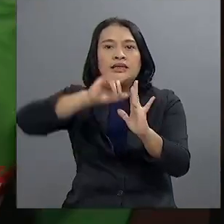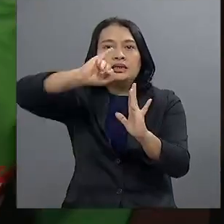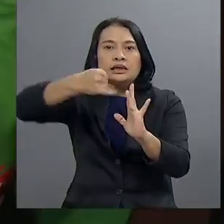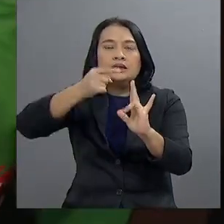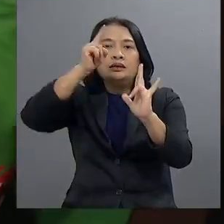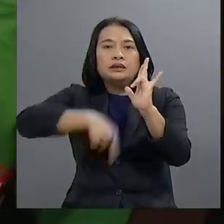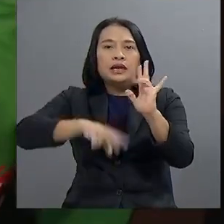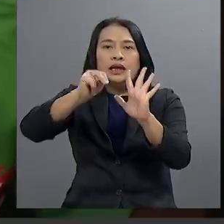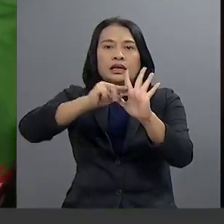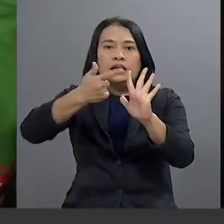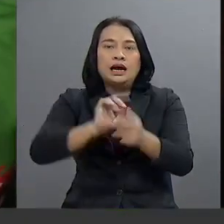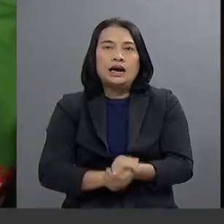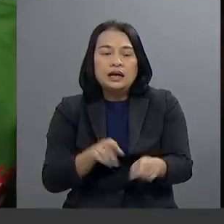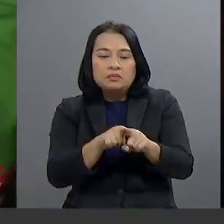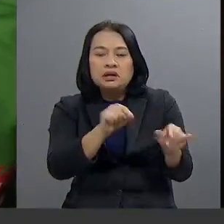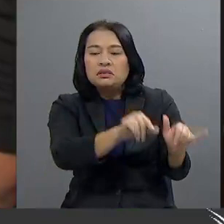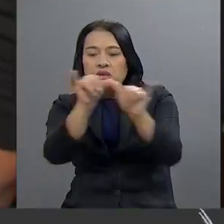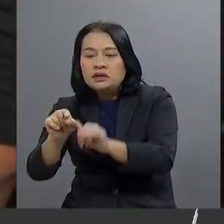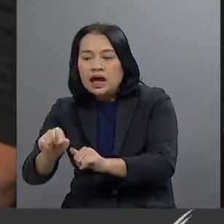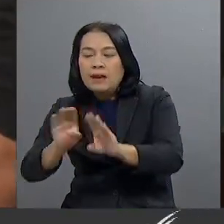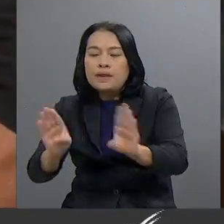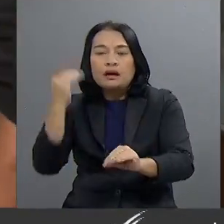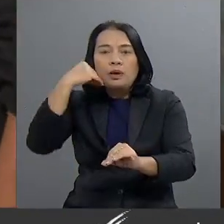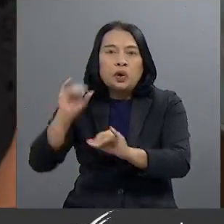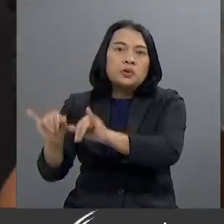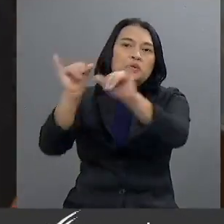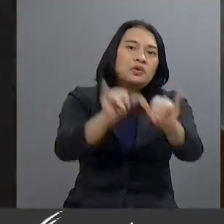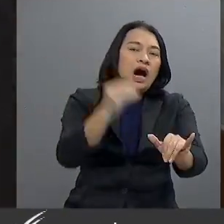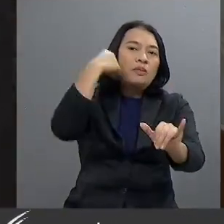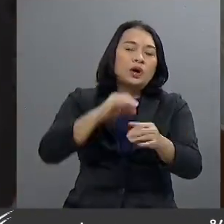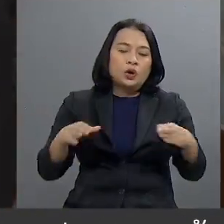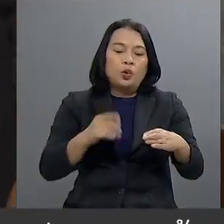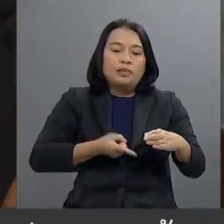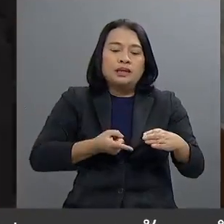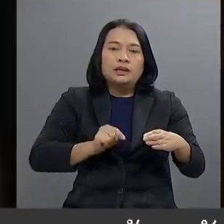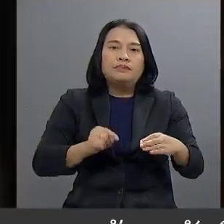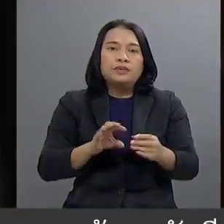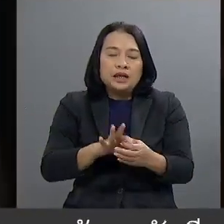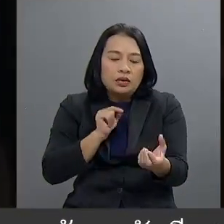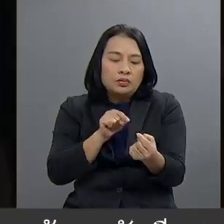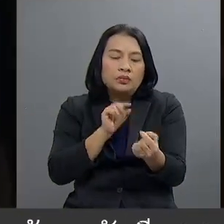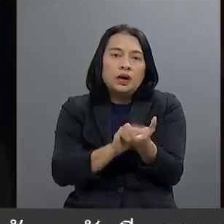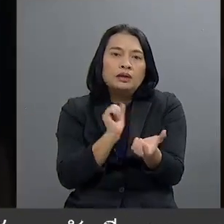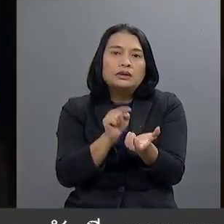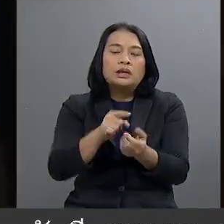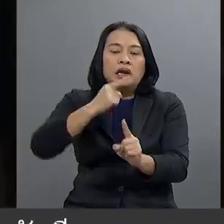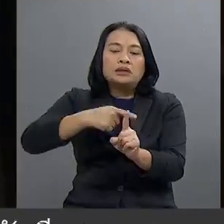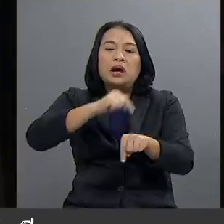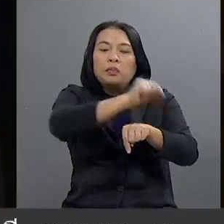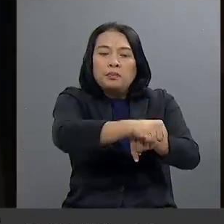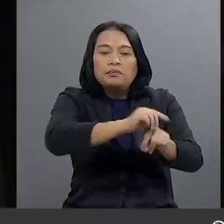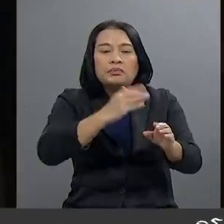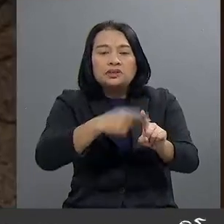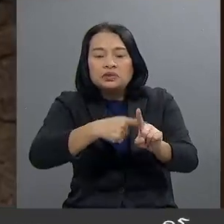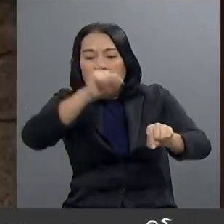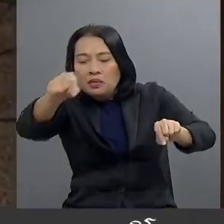อนวิ่งย้ายไปเปิดที่ใหม่อยู่เรื่อยๆแต่ว่าผู้เล่นก็จะเป็นกลุ่มเดิมนะคะแล้วก็มีการเช่าสถานที่ไว้รองรับหลายแห่งหมุนเวียนกันไป